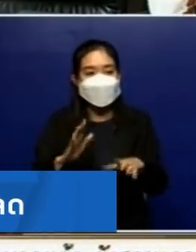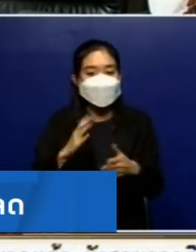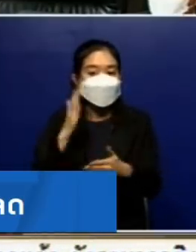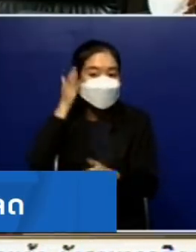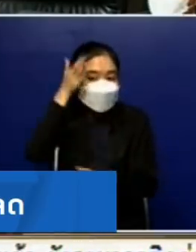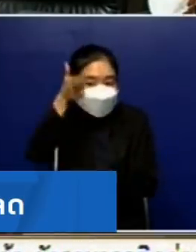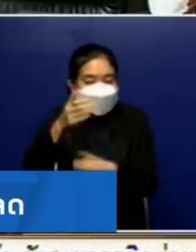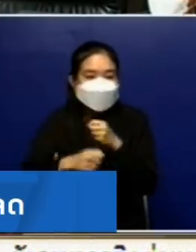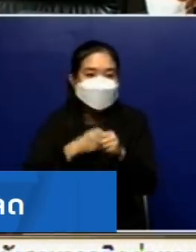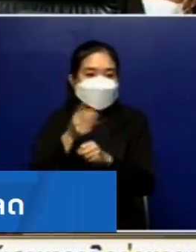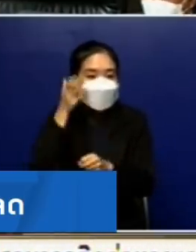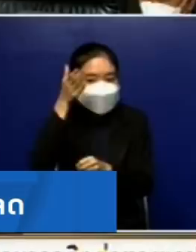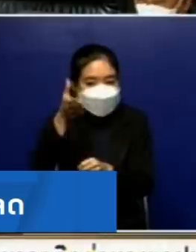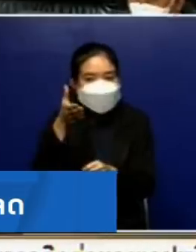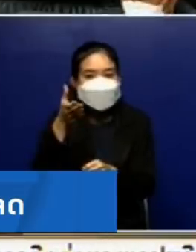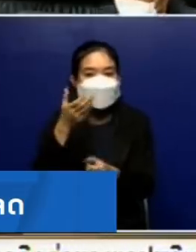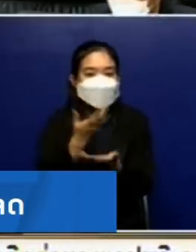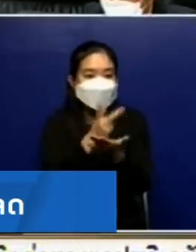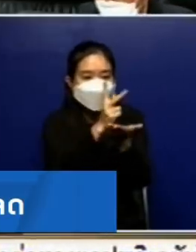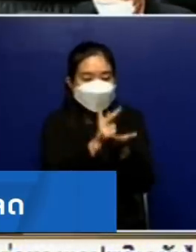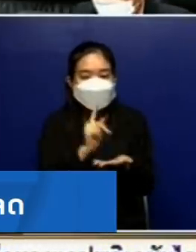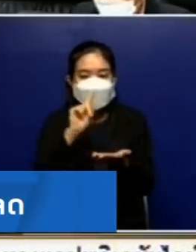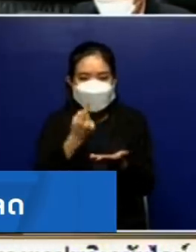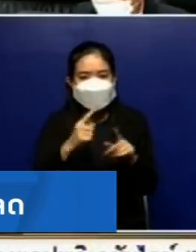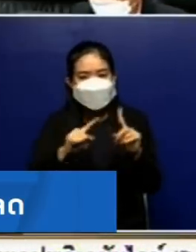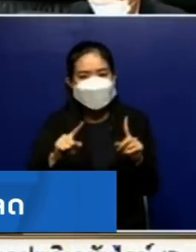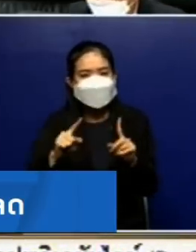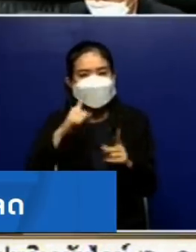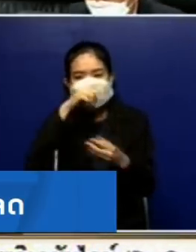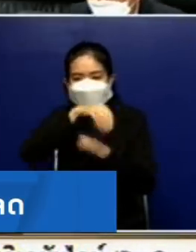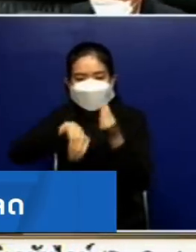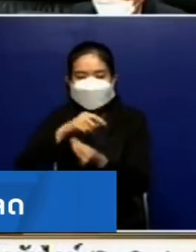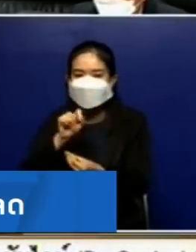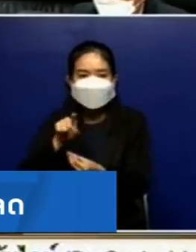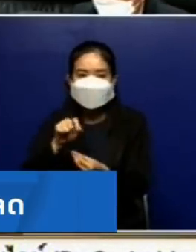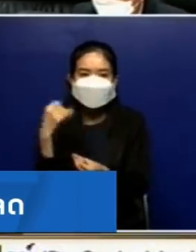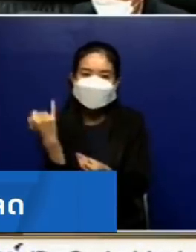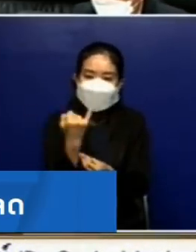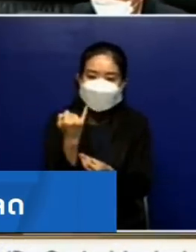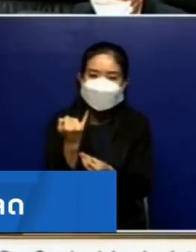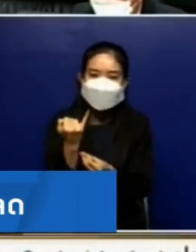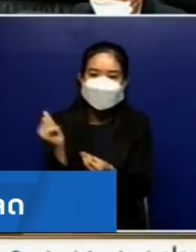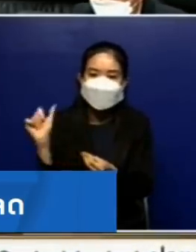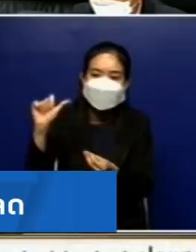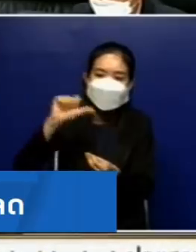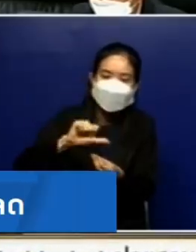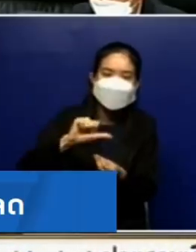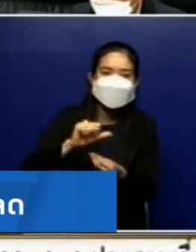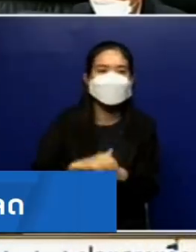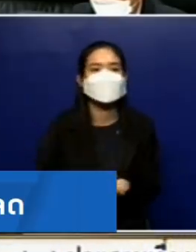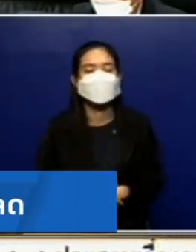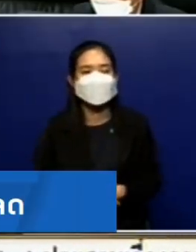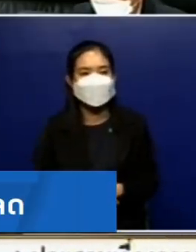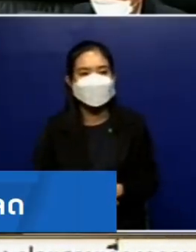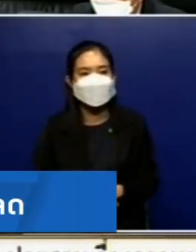ต่ไม่สามารถทำให้เศรษฐกิจโตได้ท่านประธานทราบไหมครับว่าอัตราความเจริญเติบโตเศรษฐกิจของไทยในรอบ